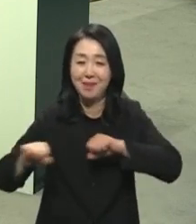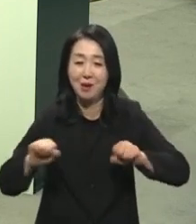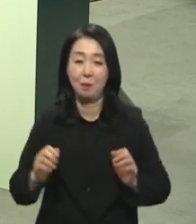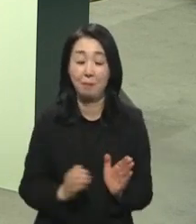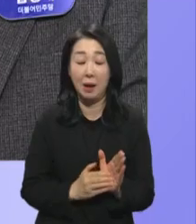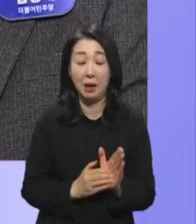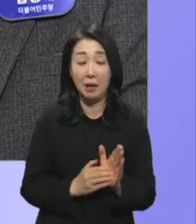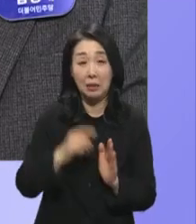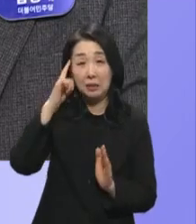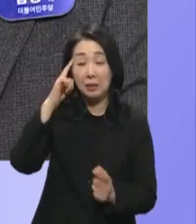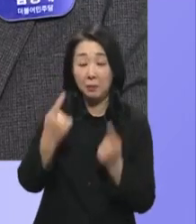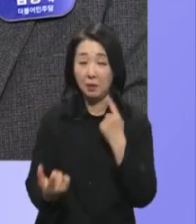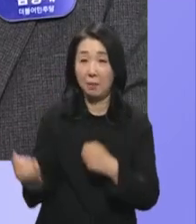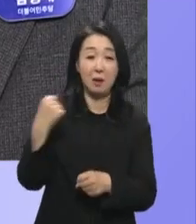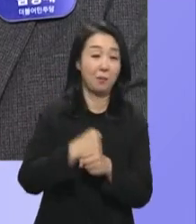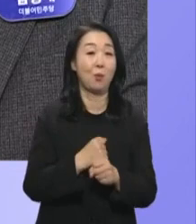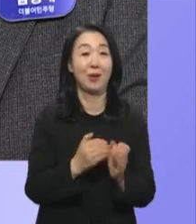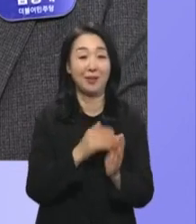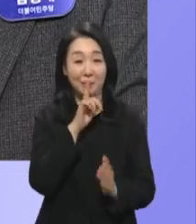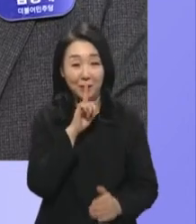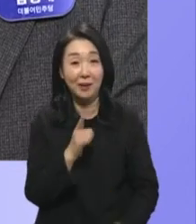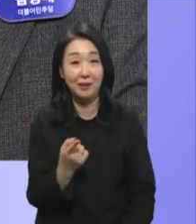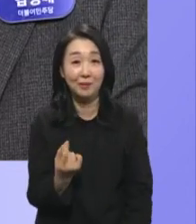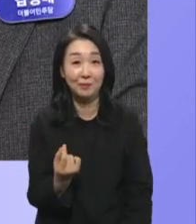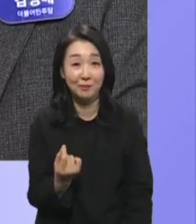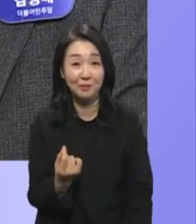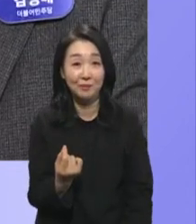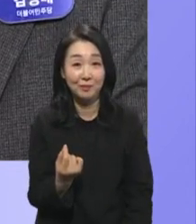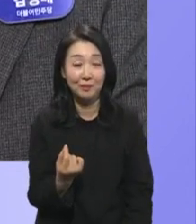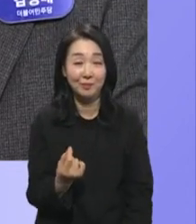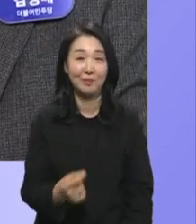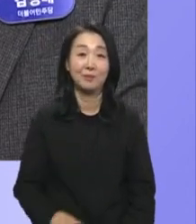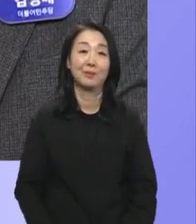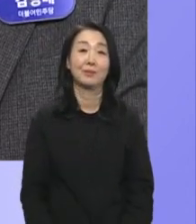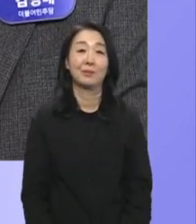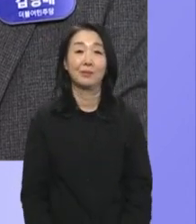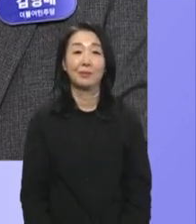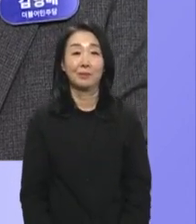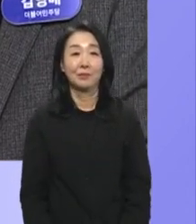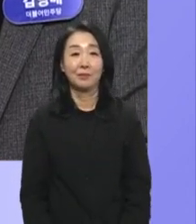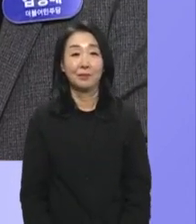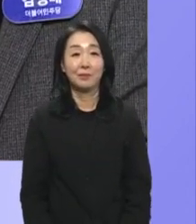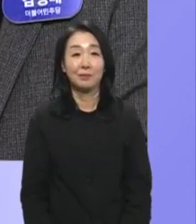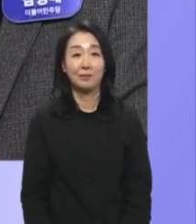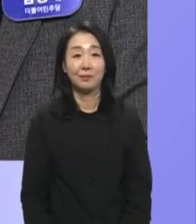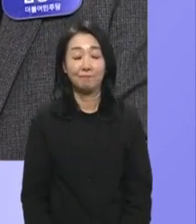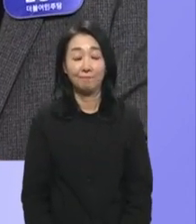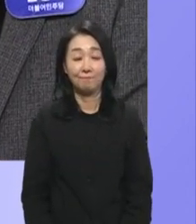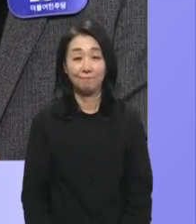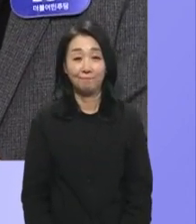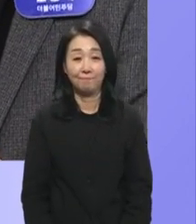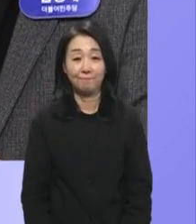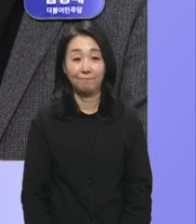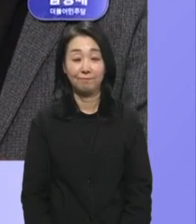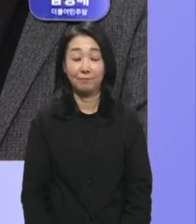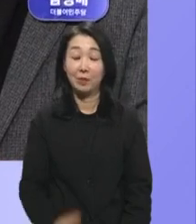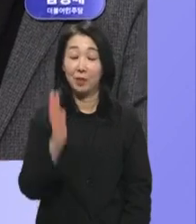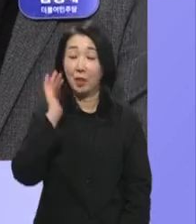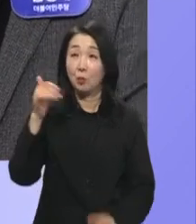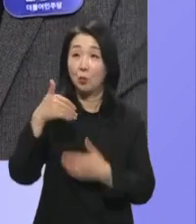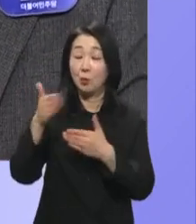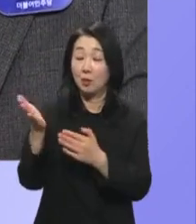빨리 복구가 됐다라는 관계자의 그런 어떤 멘트가 있었는데 어떻습니까 이런 대통령실의